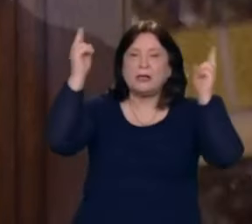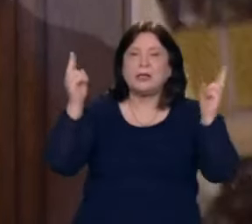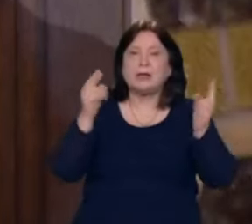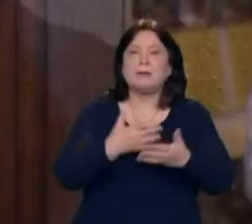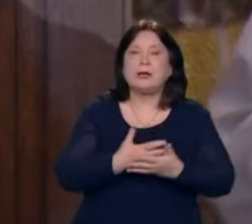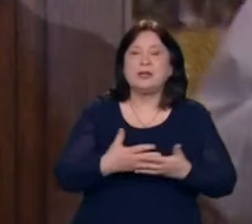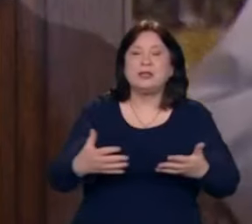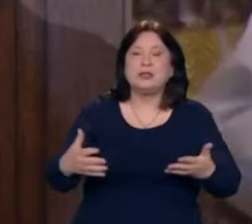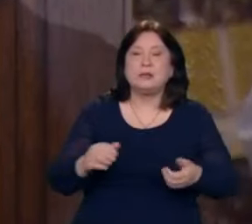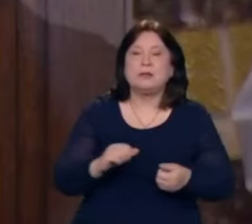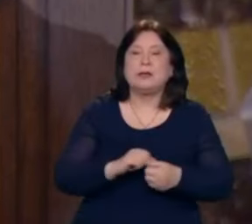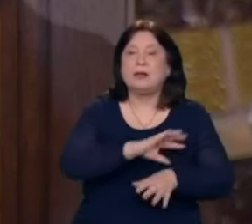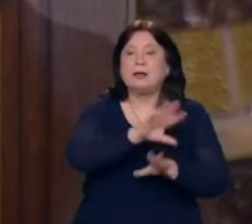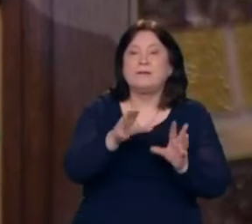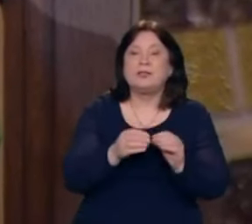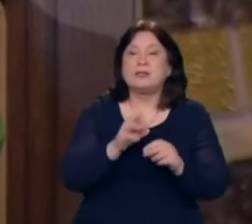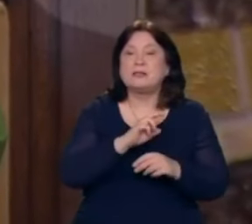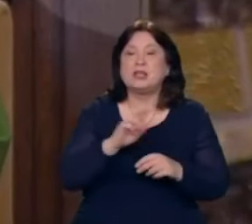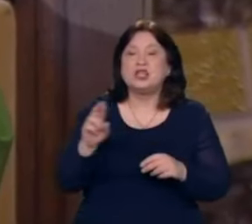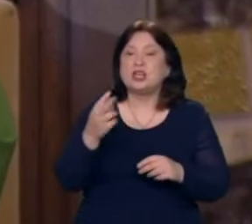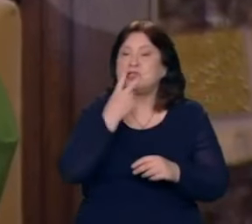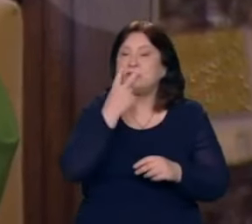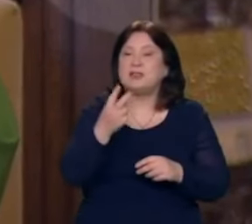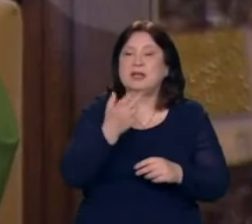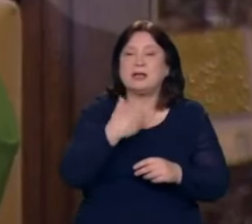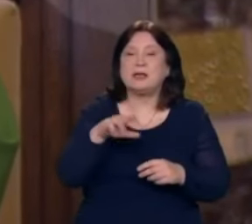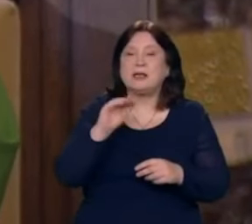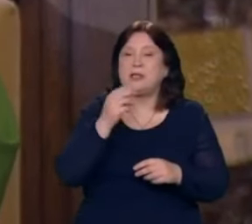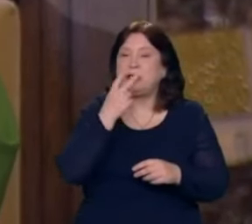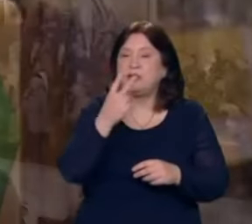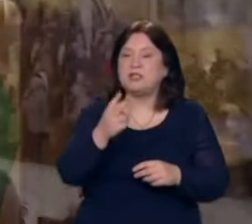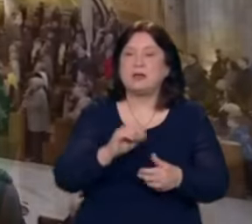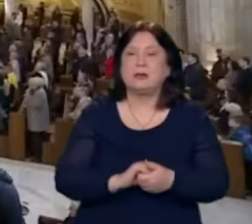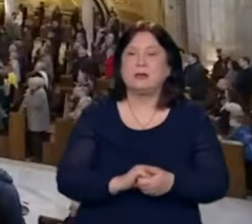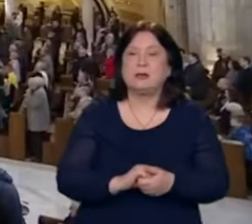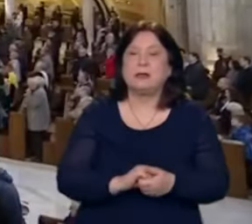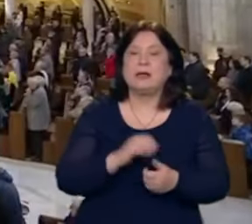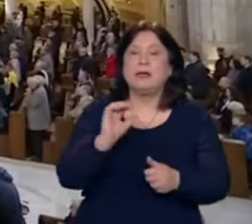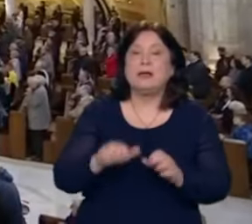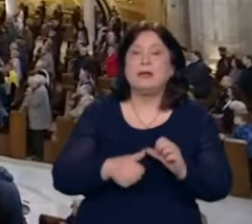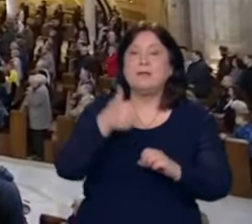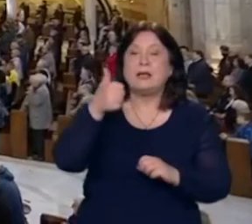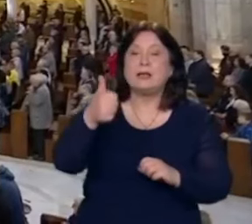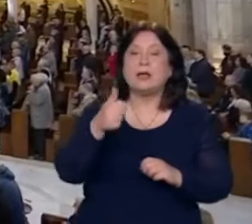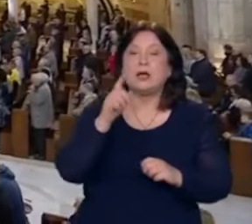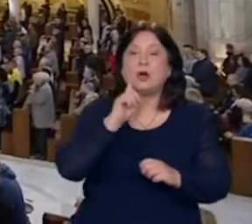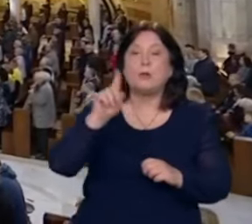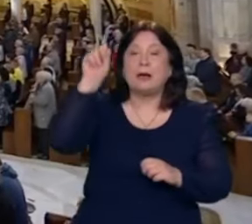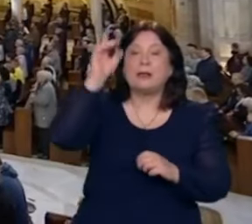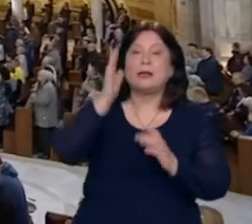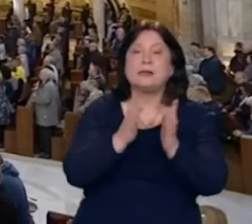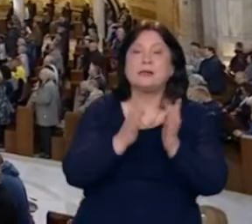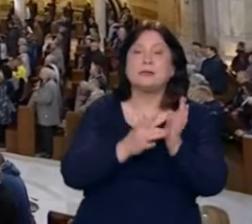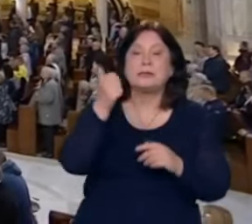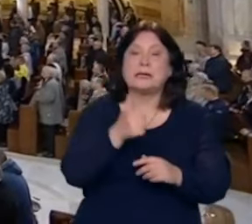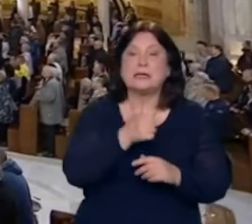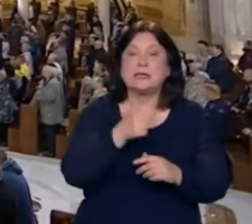ziemi rzy widzialnych i niewidzialnych I w jednego pana Jezusa